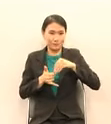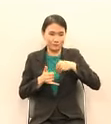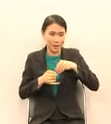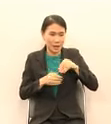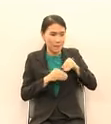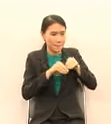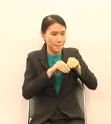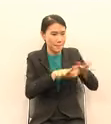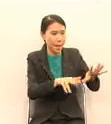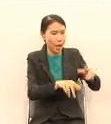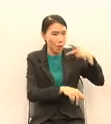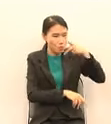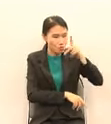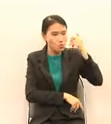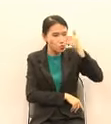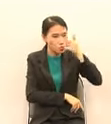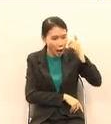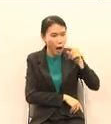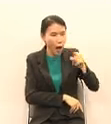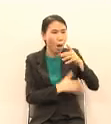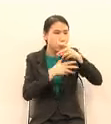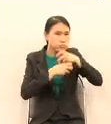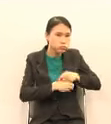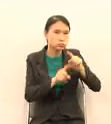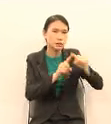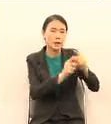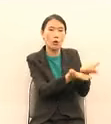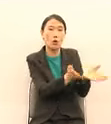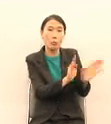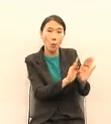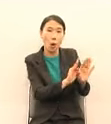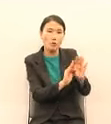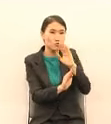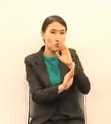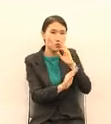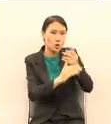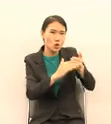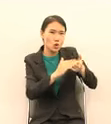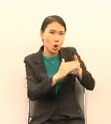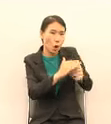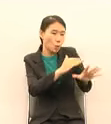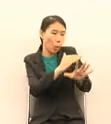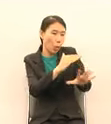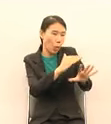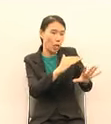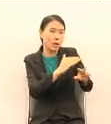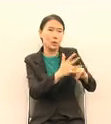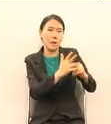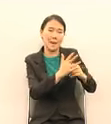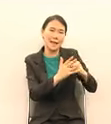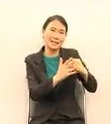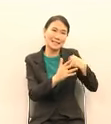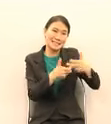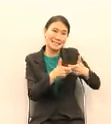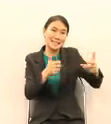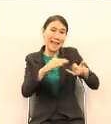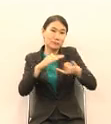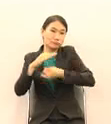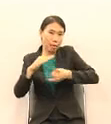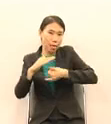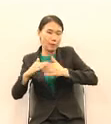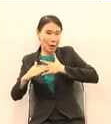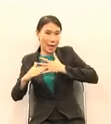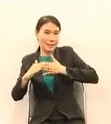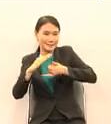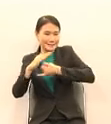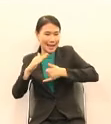ให้คุณปู่คุณย่าหรือผู้สูงอายุที่บ้านเนี่ยอันนี้จะไม่มีโรคแม่จะไม่เกิดคลัสเตอร์ใหม่ที่ต่าง